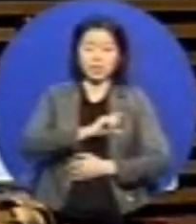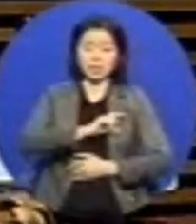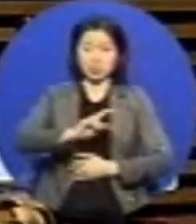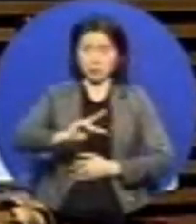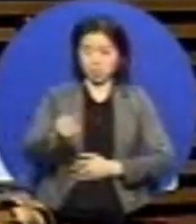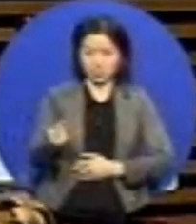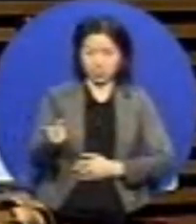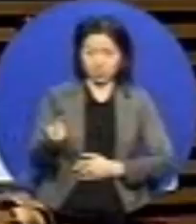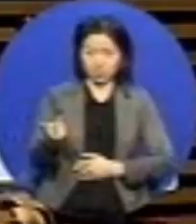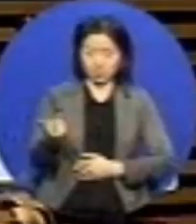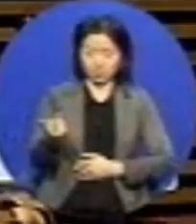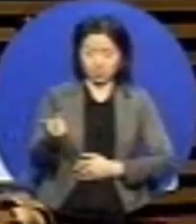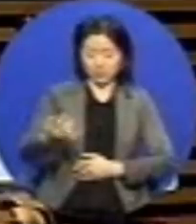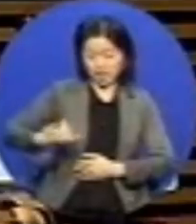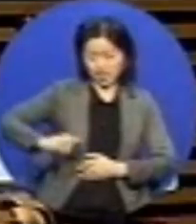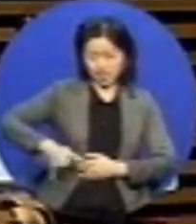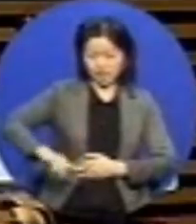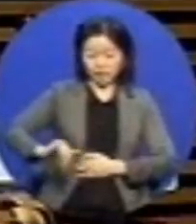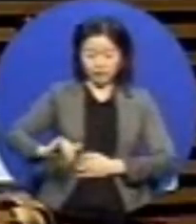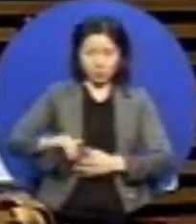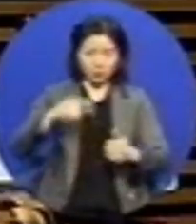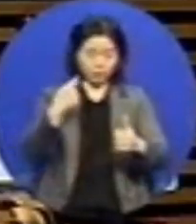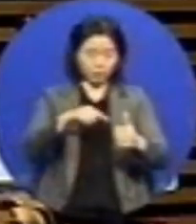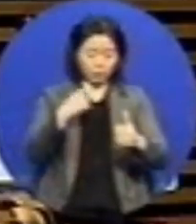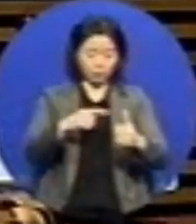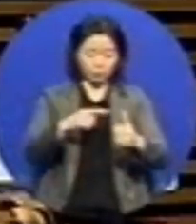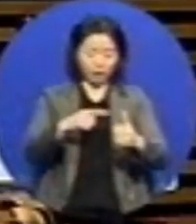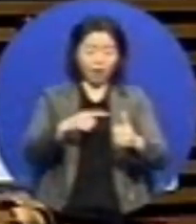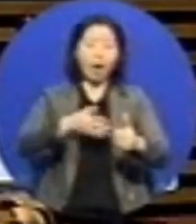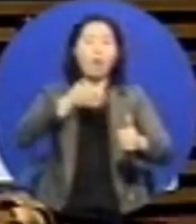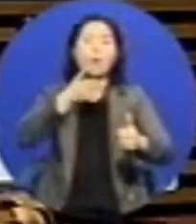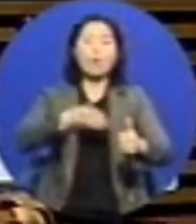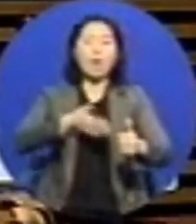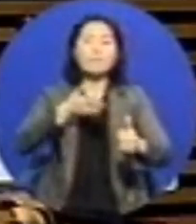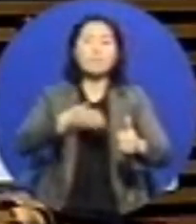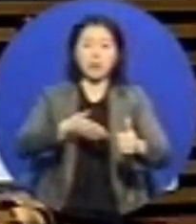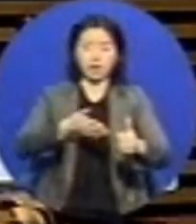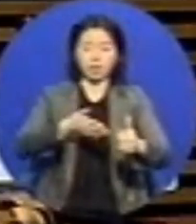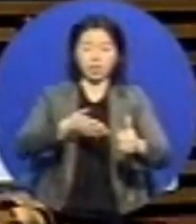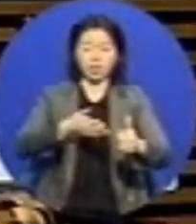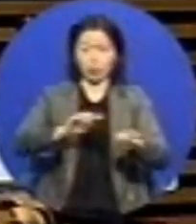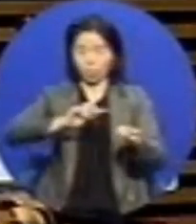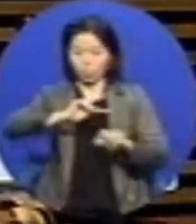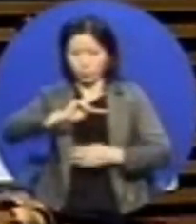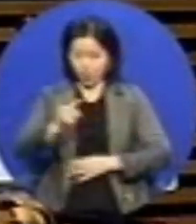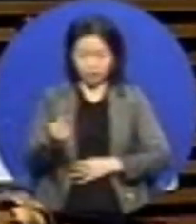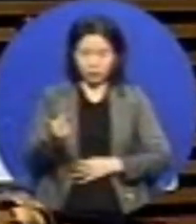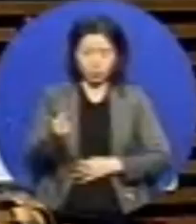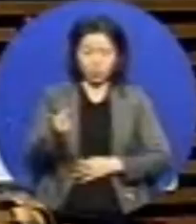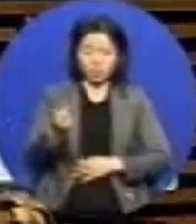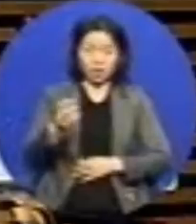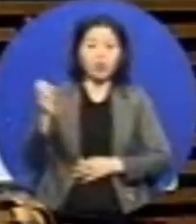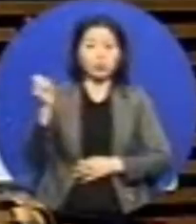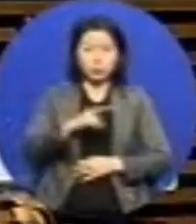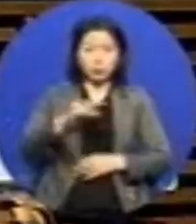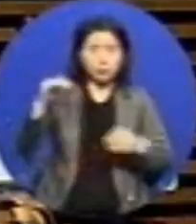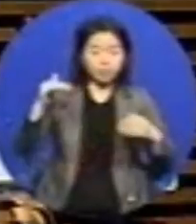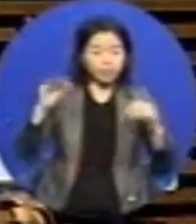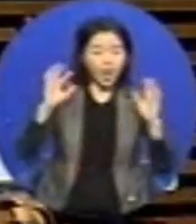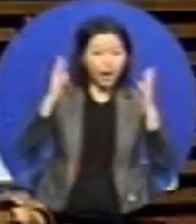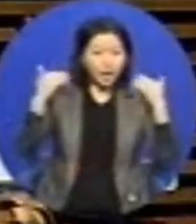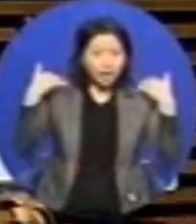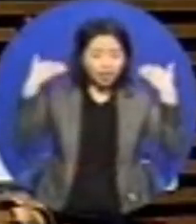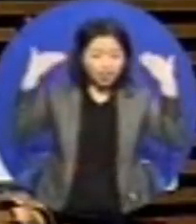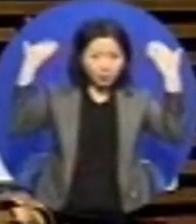겉면이 라고 이렇게 갑자기 토니 이렇게 바꿔 지더니 아이가 사춘기가 되니까 그